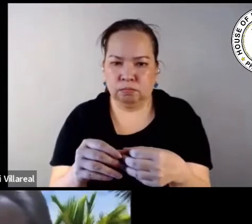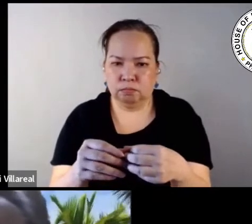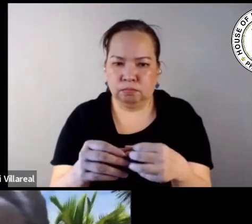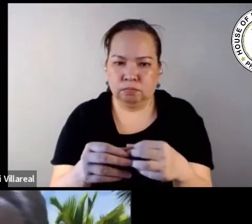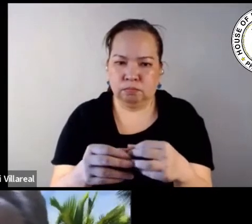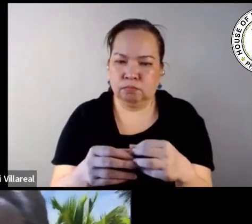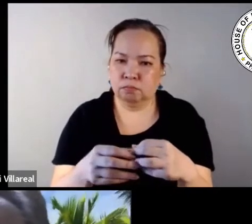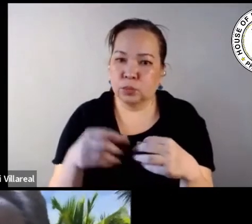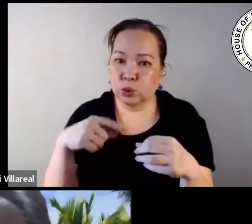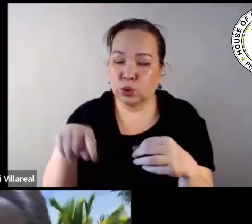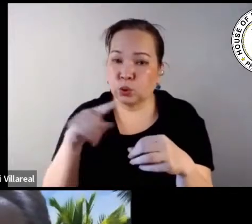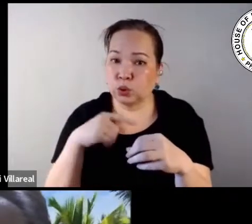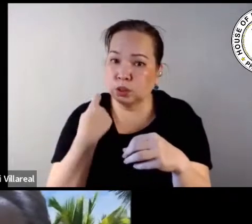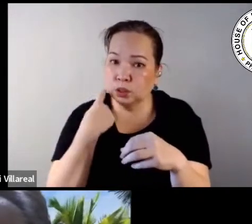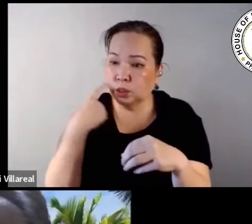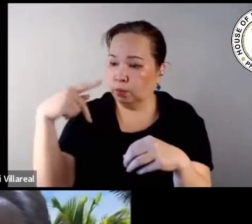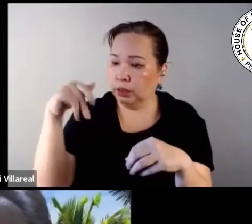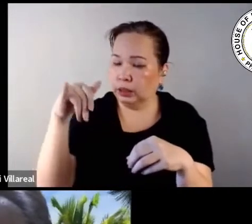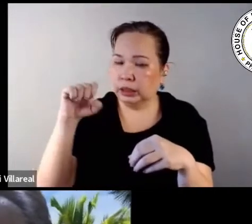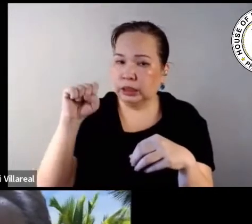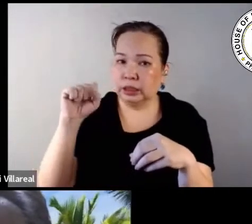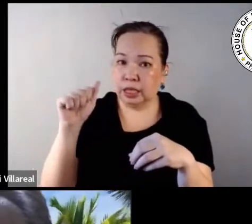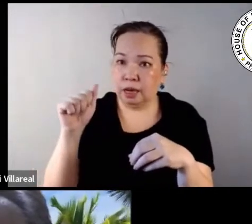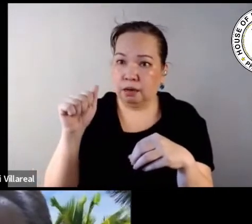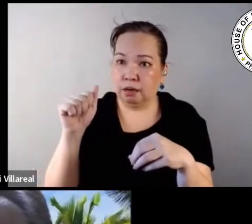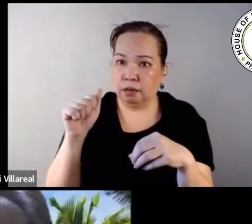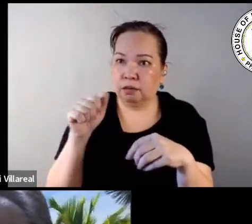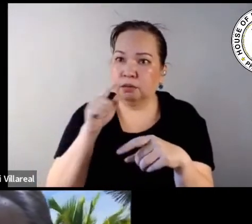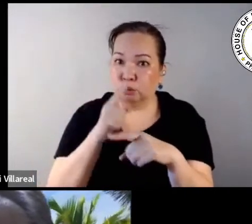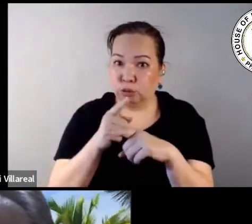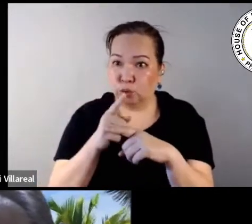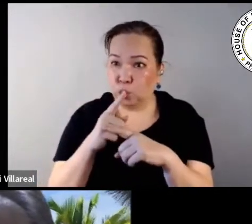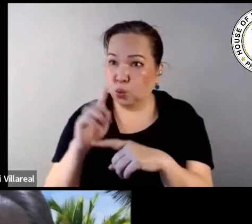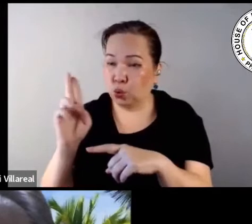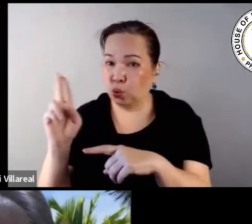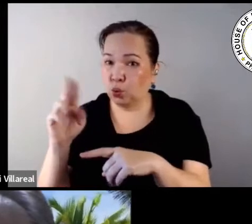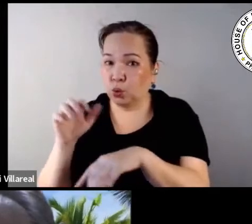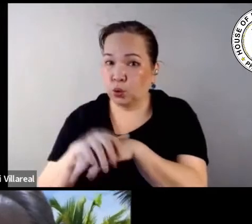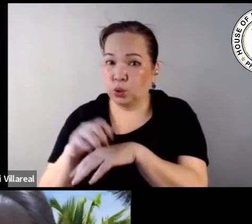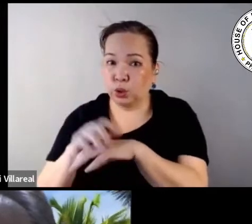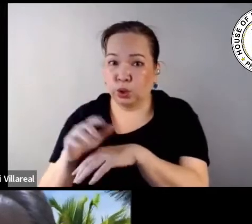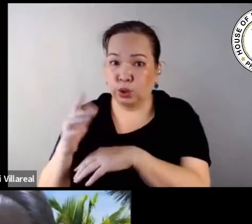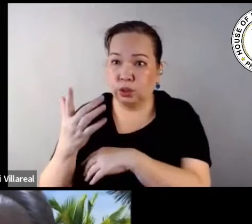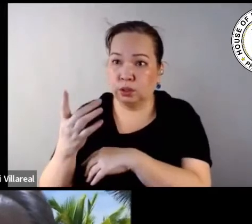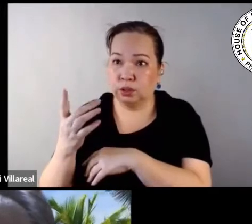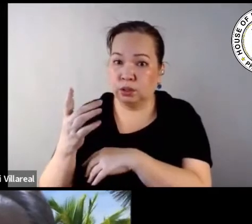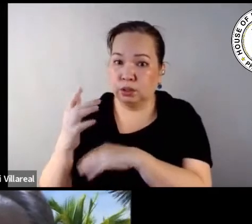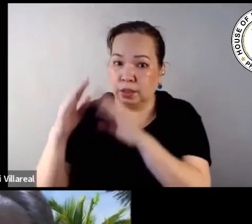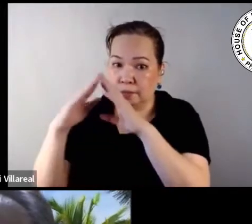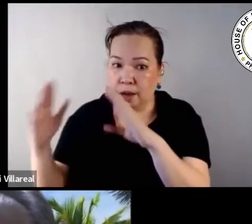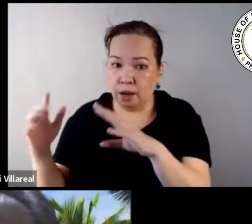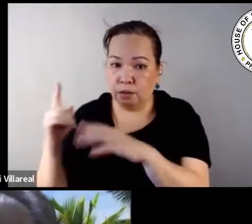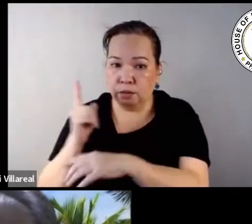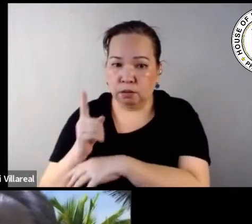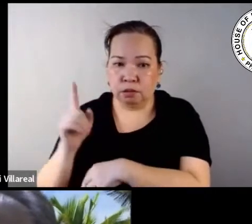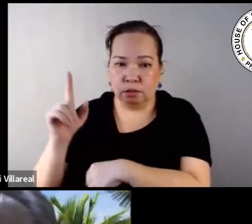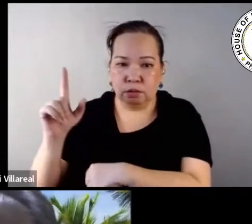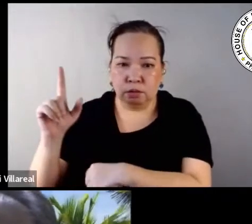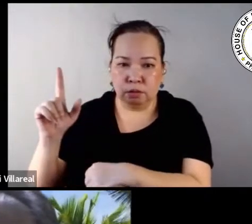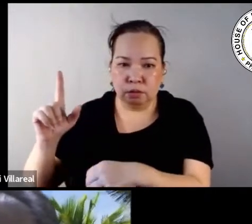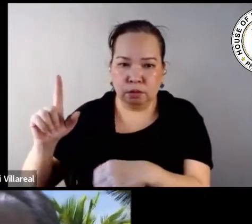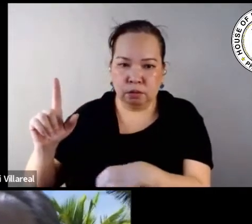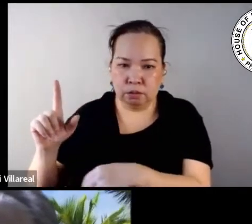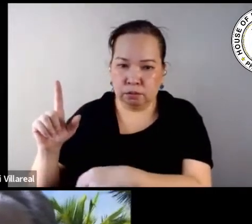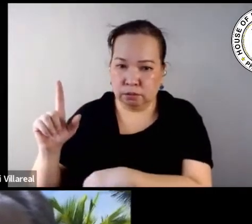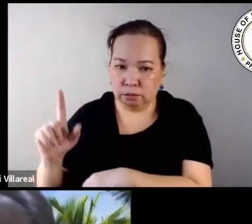examination, yung mga nagsasalita ng English sa bahay, sila pa yung mababa dito sa international assessment test. Tama po ba yung